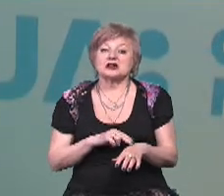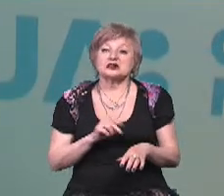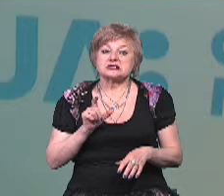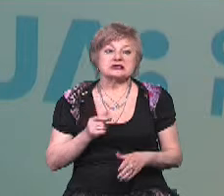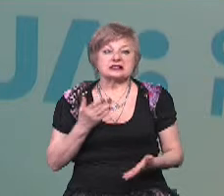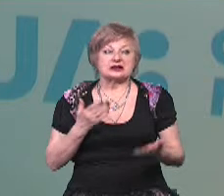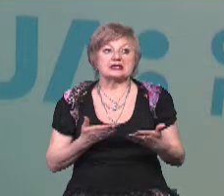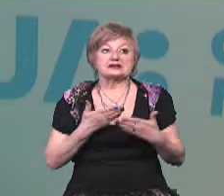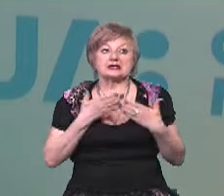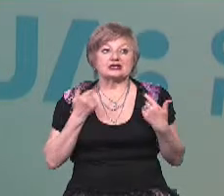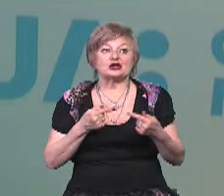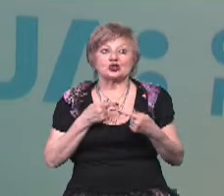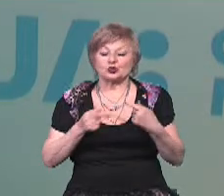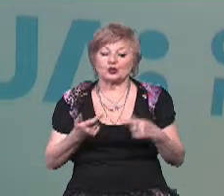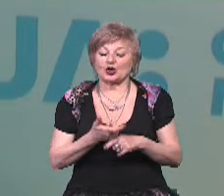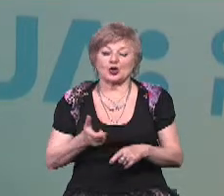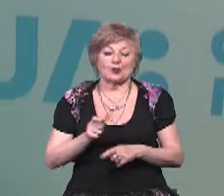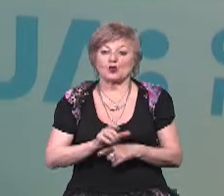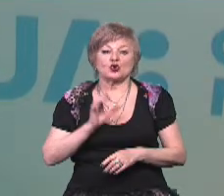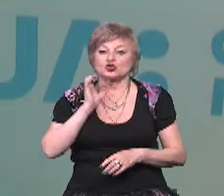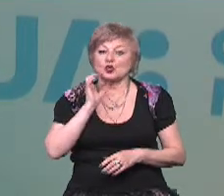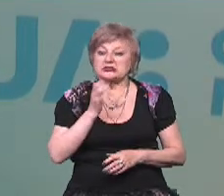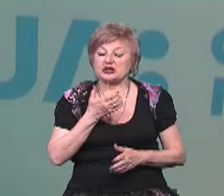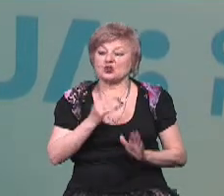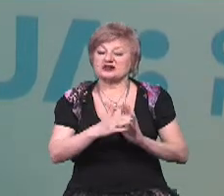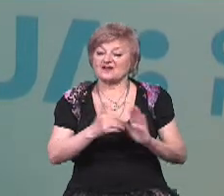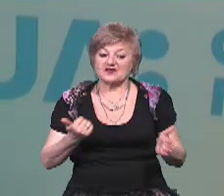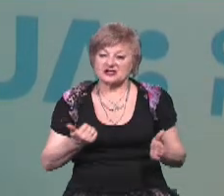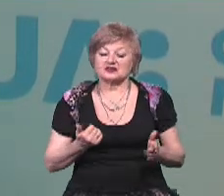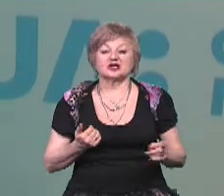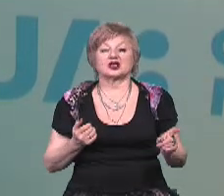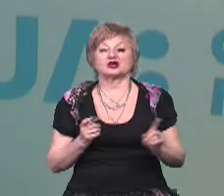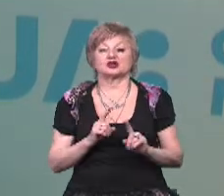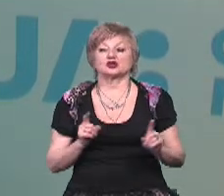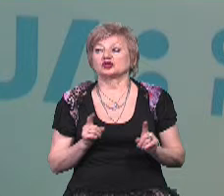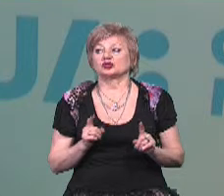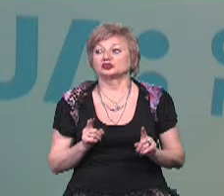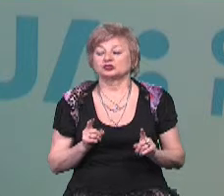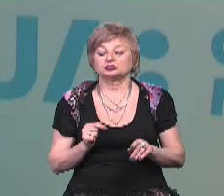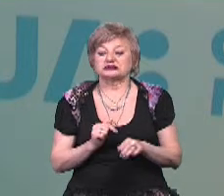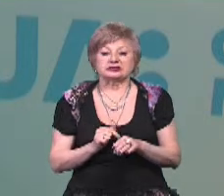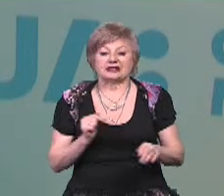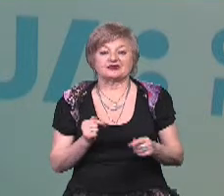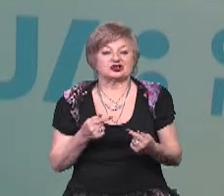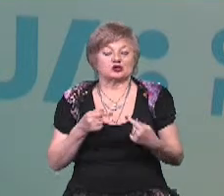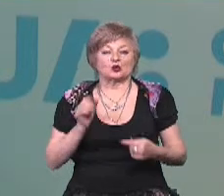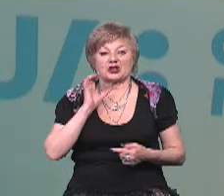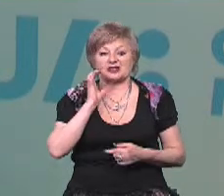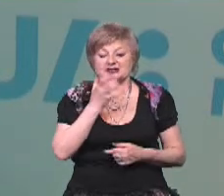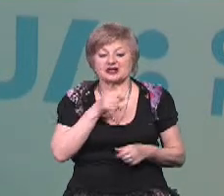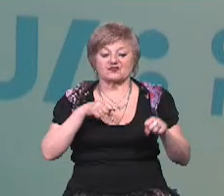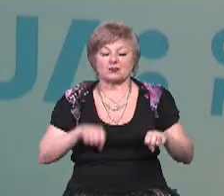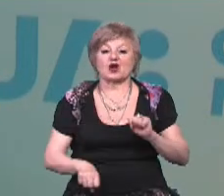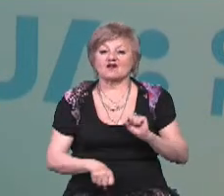якщо немає іншої, більш серйозної якоїсь там виклику, наприклад, да, що є необхідність реагувати на інші більш серйозні